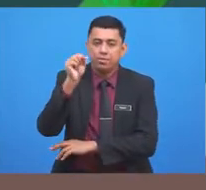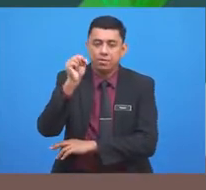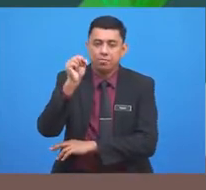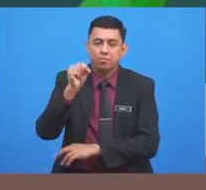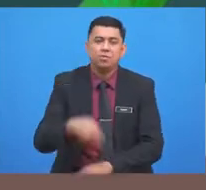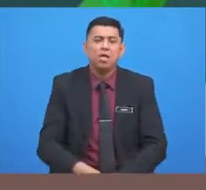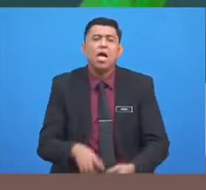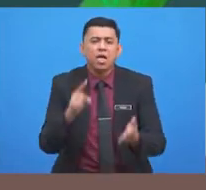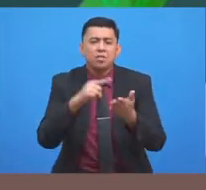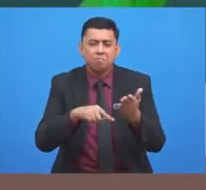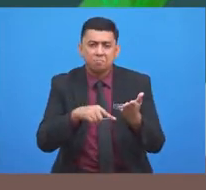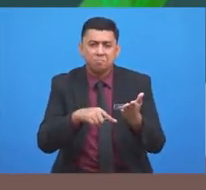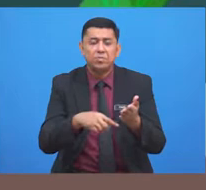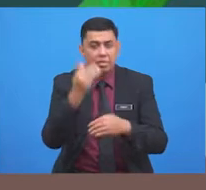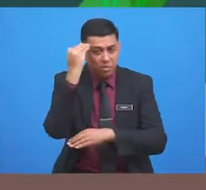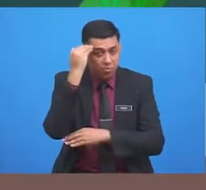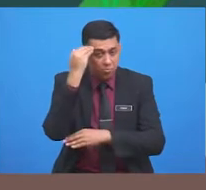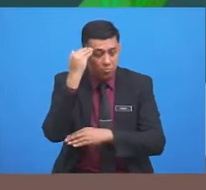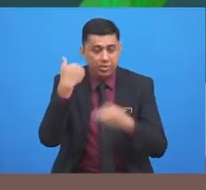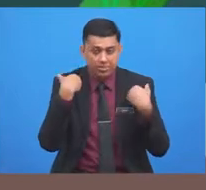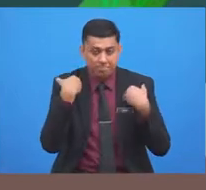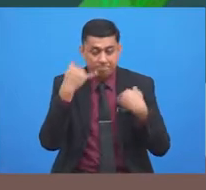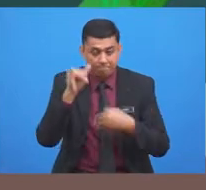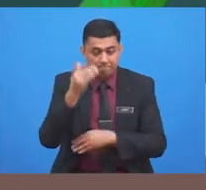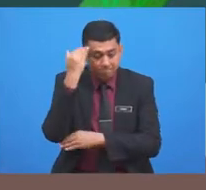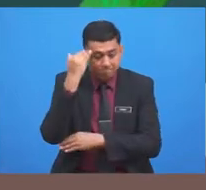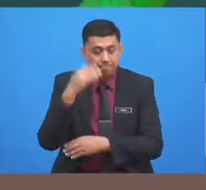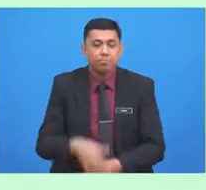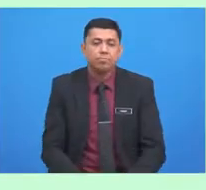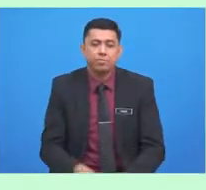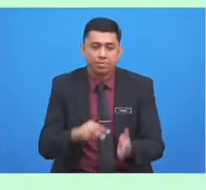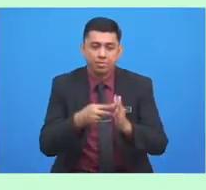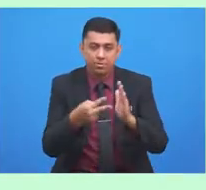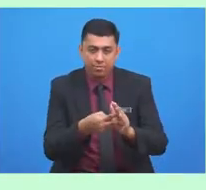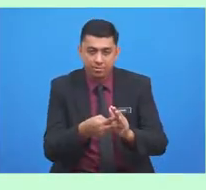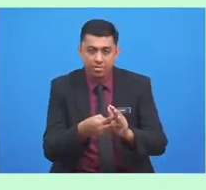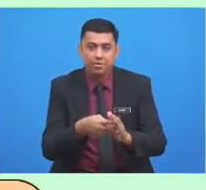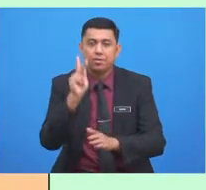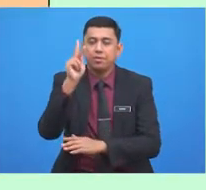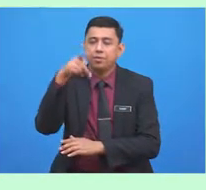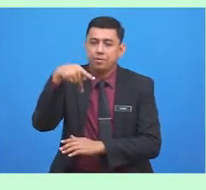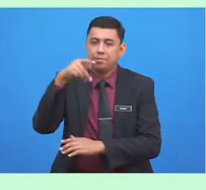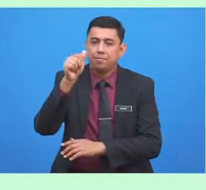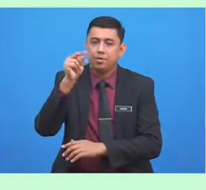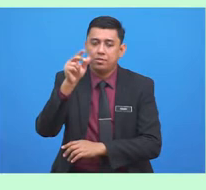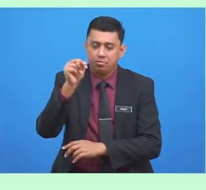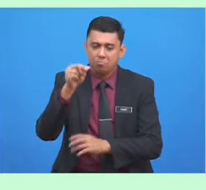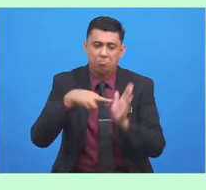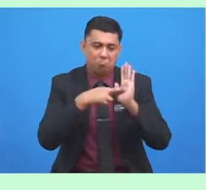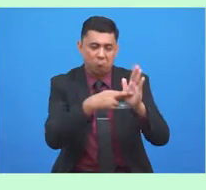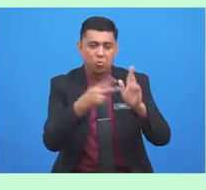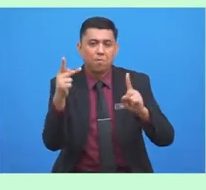faham tentang konsep keberkesanan kelepasan? Maksud keberkesanan kelepasan ialah merujuk